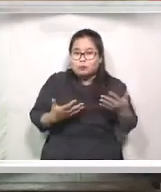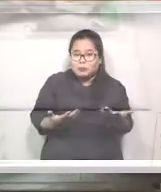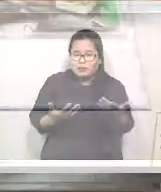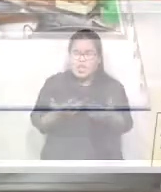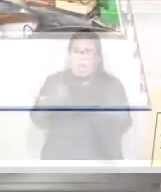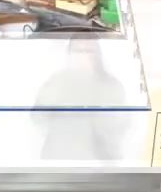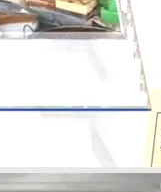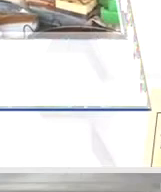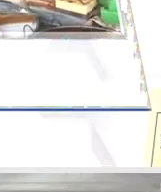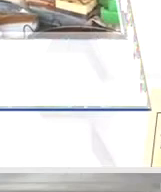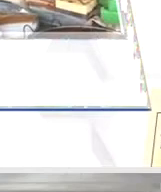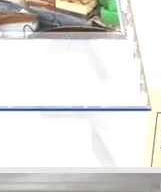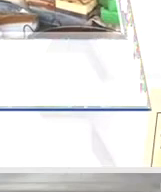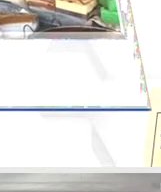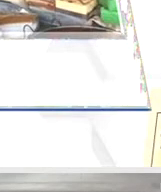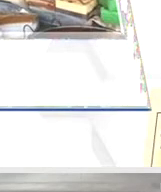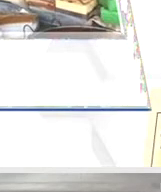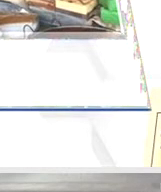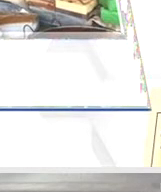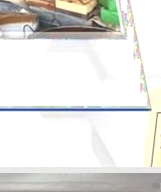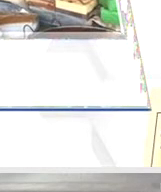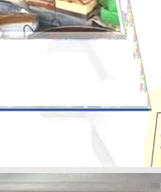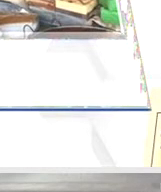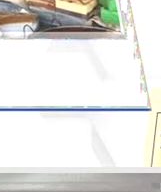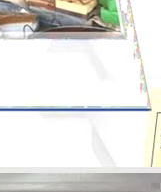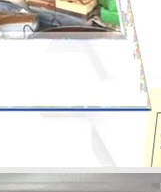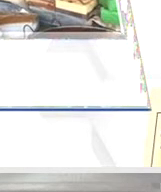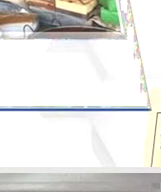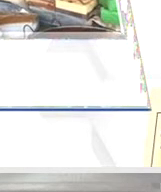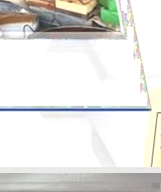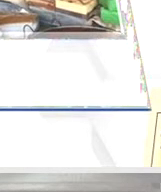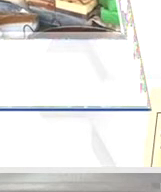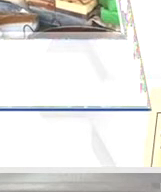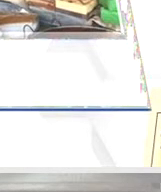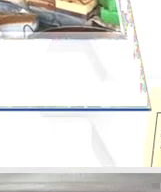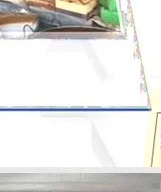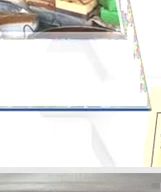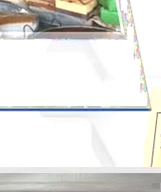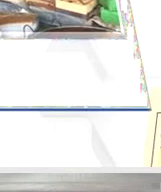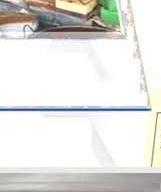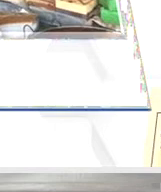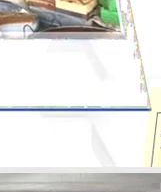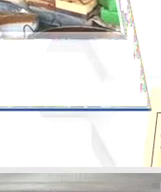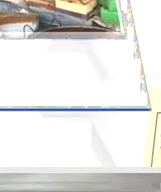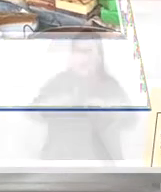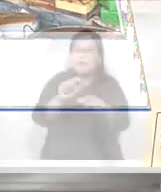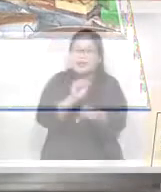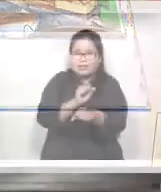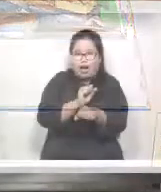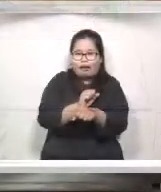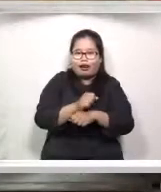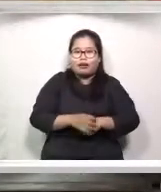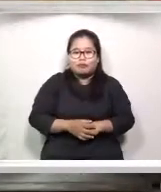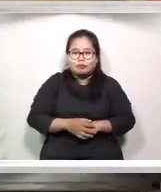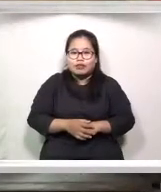adalah bukan hanya sekedar mencari pekerjaan, namun akan berusaha menciptakan lapangan